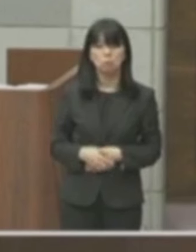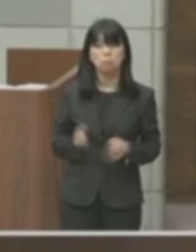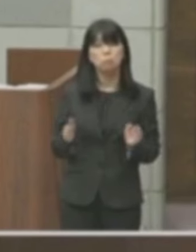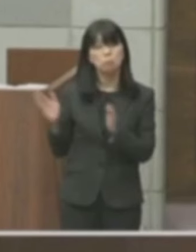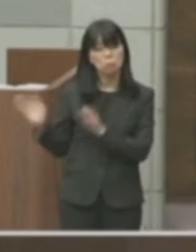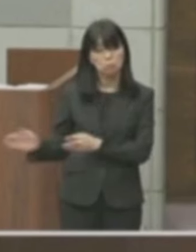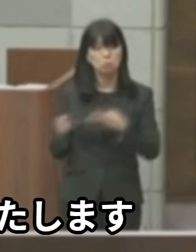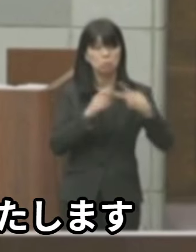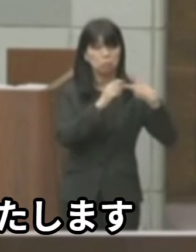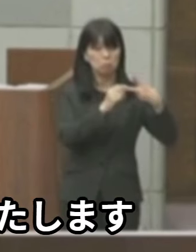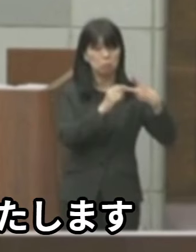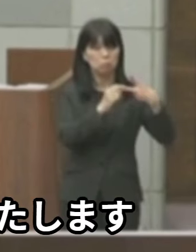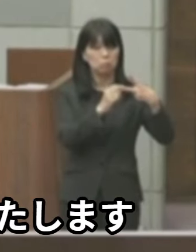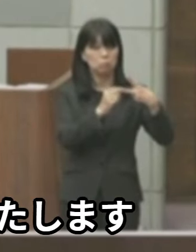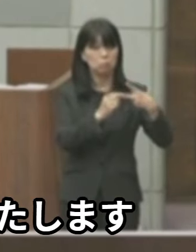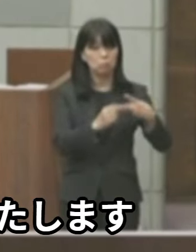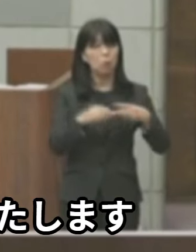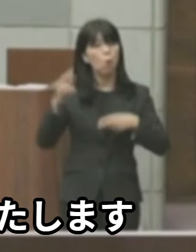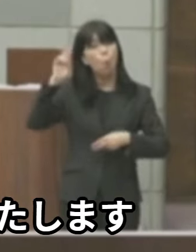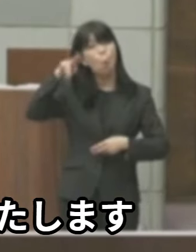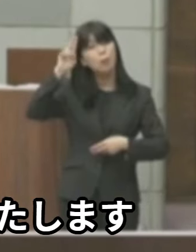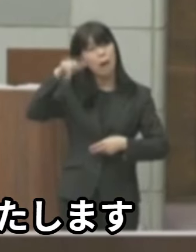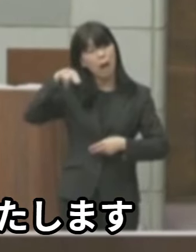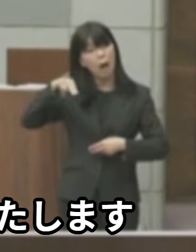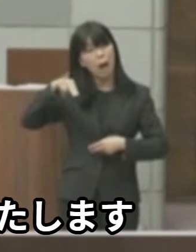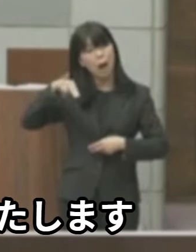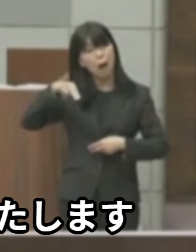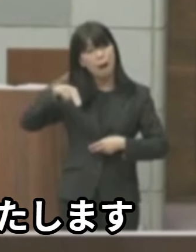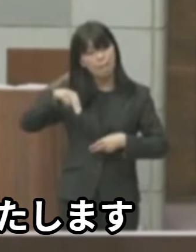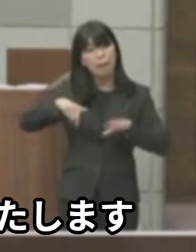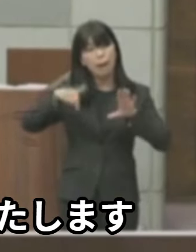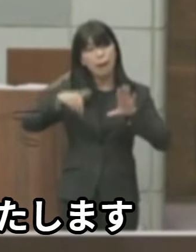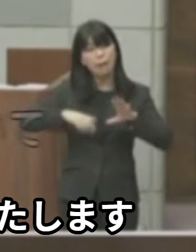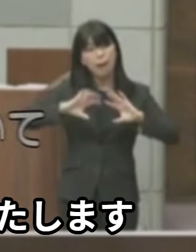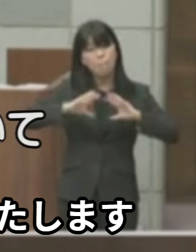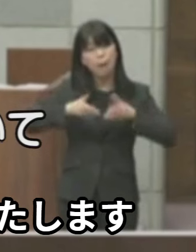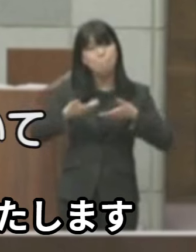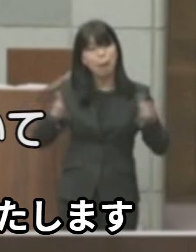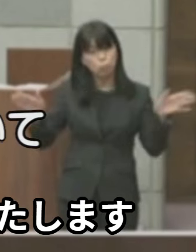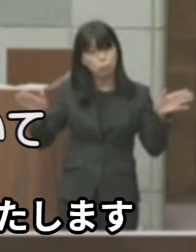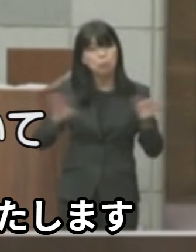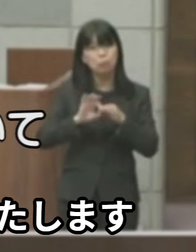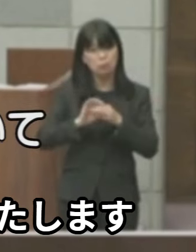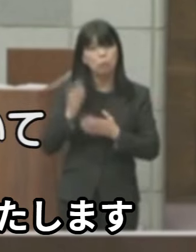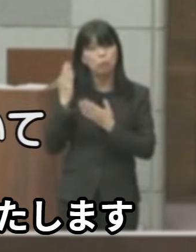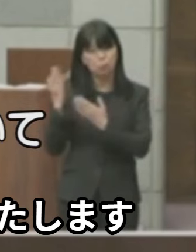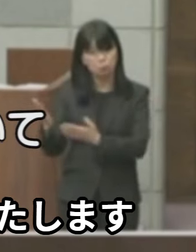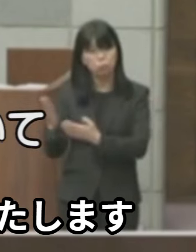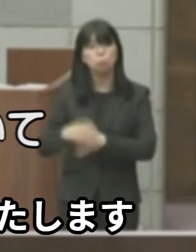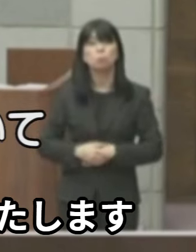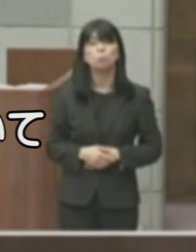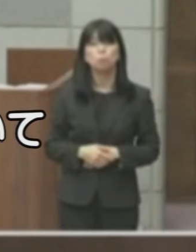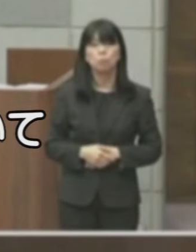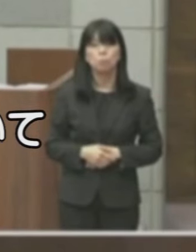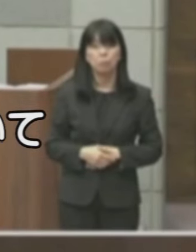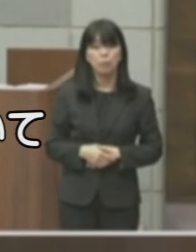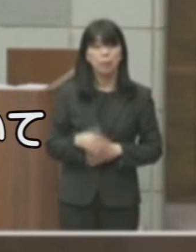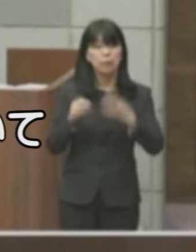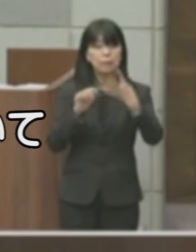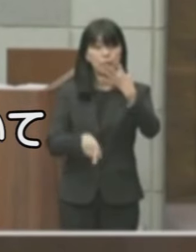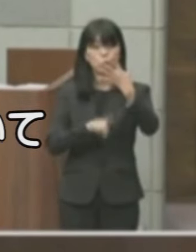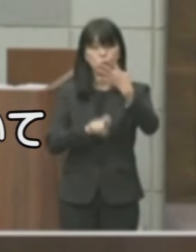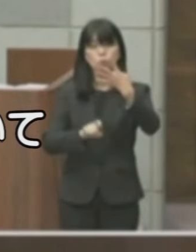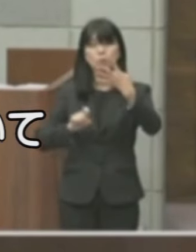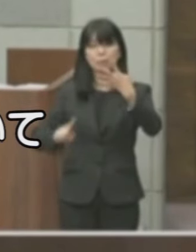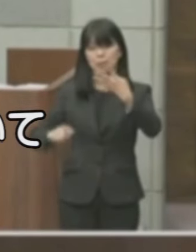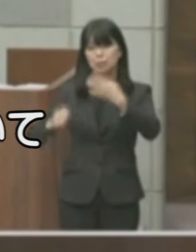次に2項目目、大阪・関西万博への対応についてお聞きいたします。4月11